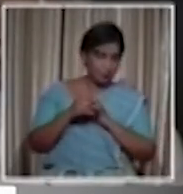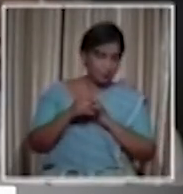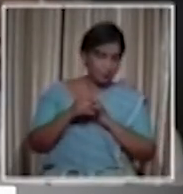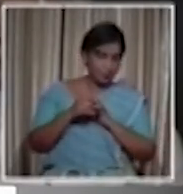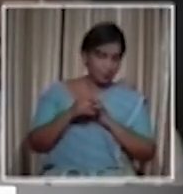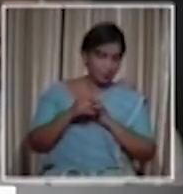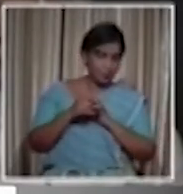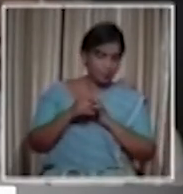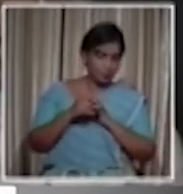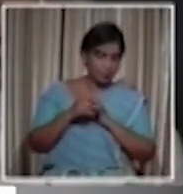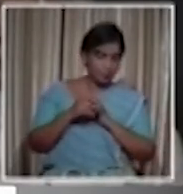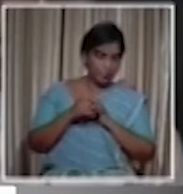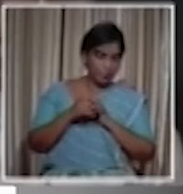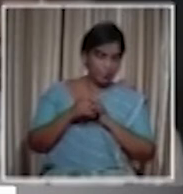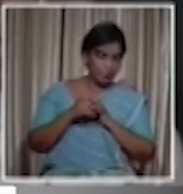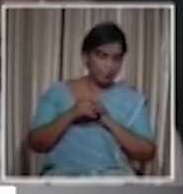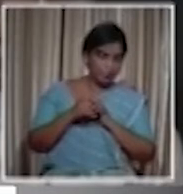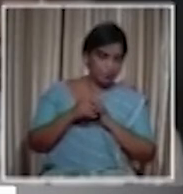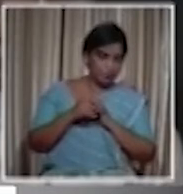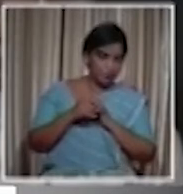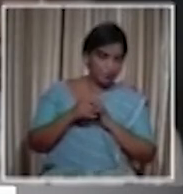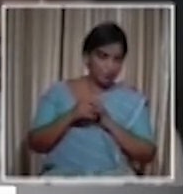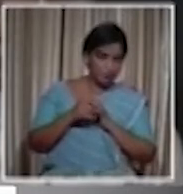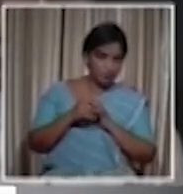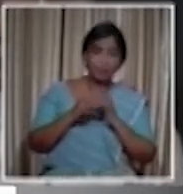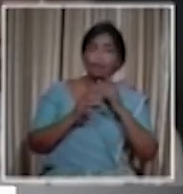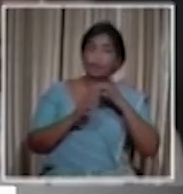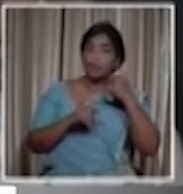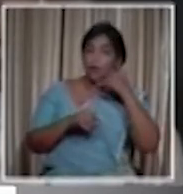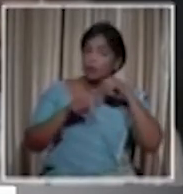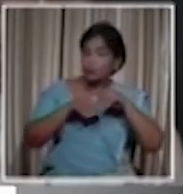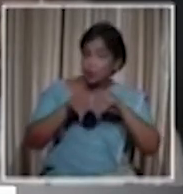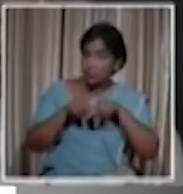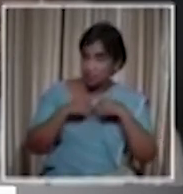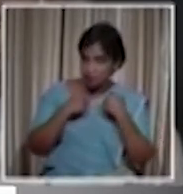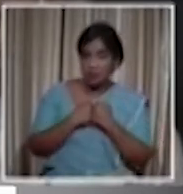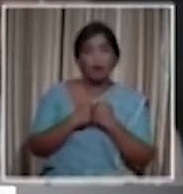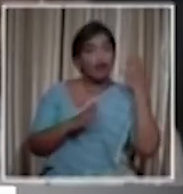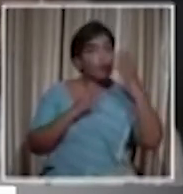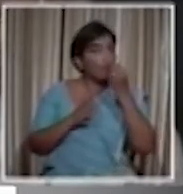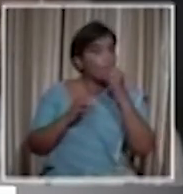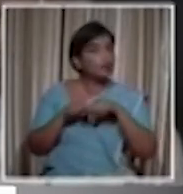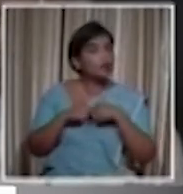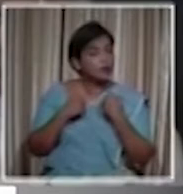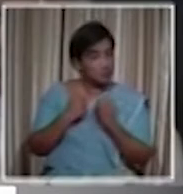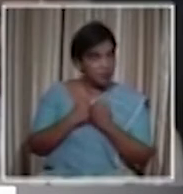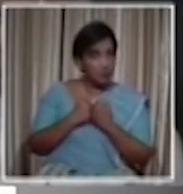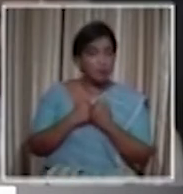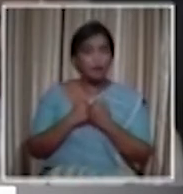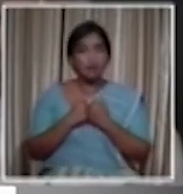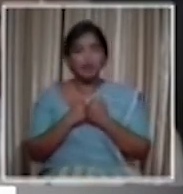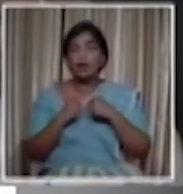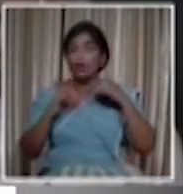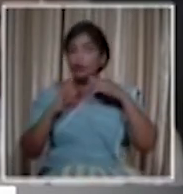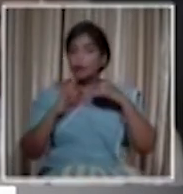සංවිධානය, එක්සත් ජාතීන්ගේ ආහාර සහ කෘෂිකර්ම සංවිධානය, ලෝක ආහාර වැඩසටහන, එක්සත් ජාතීන්ගේ සංවර්ධන